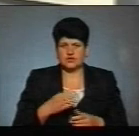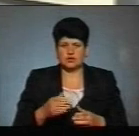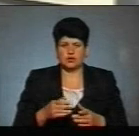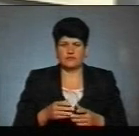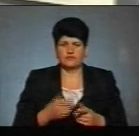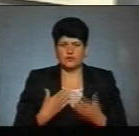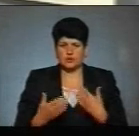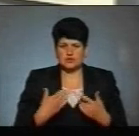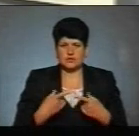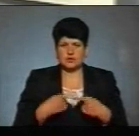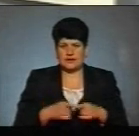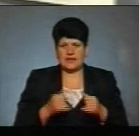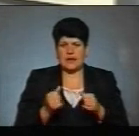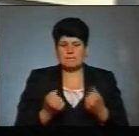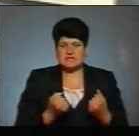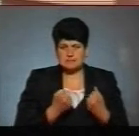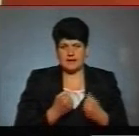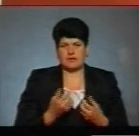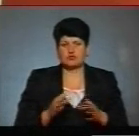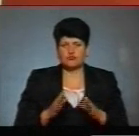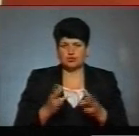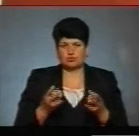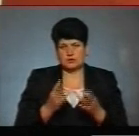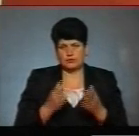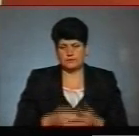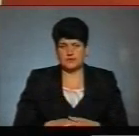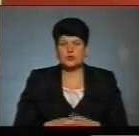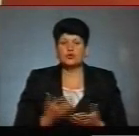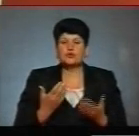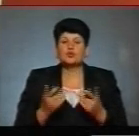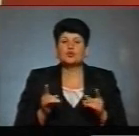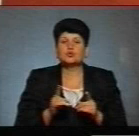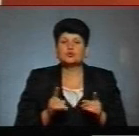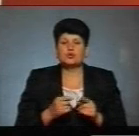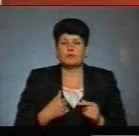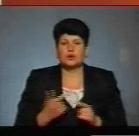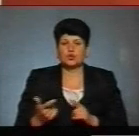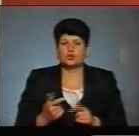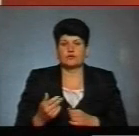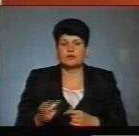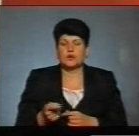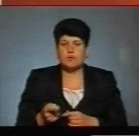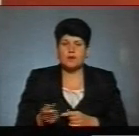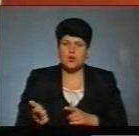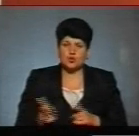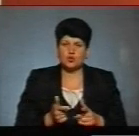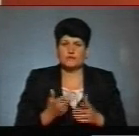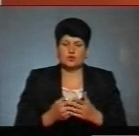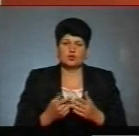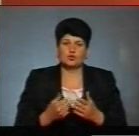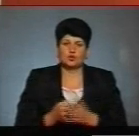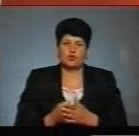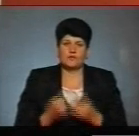така, скажімо, необхідність. До яких сценаріїв наразі готова Тернопільщина? Тобто, чи готові ми до